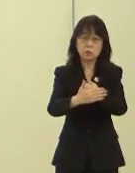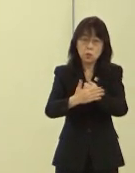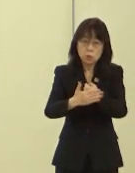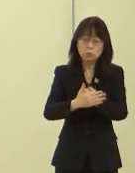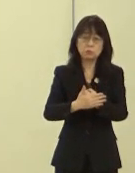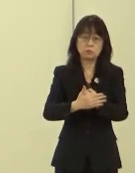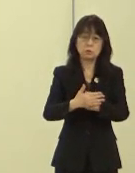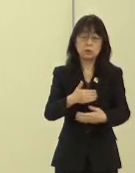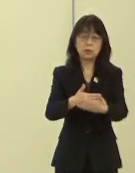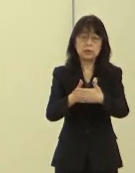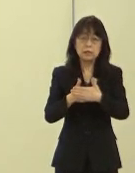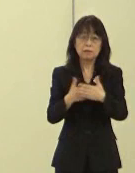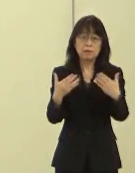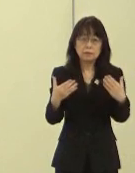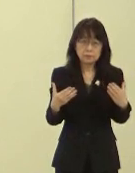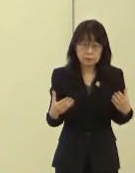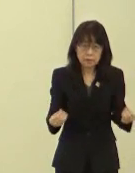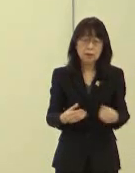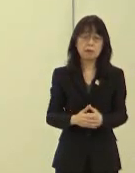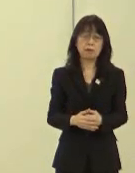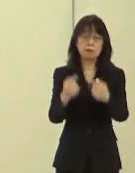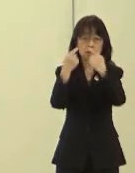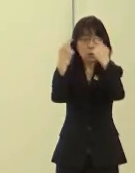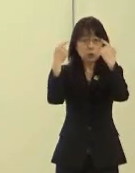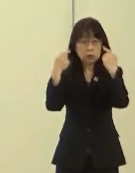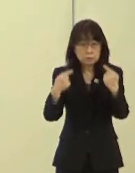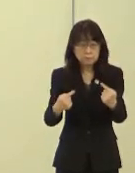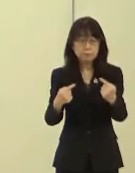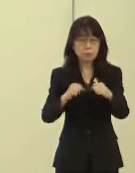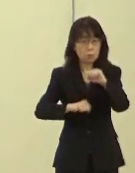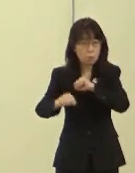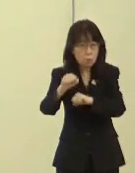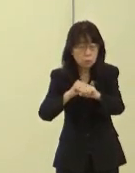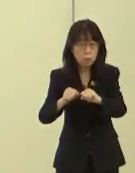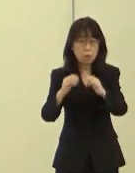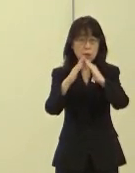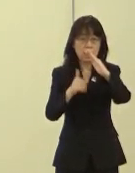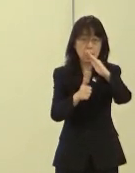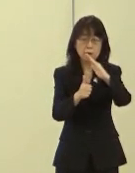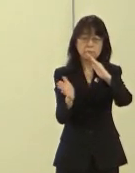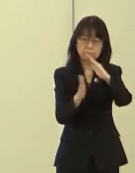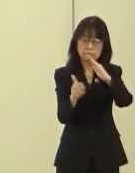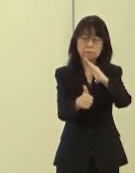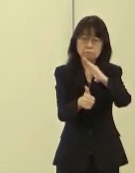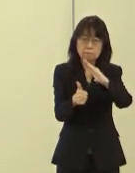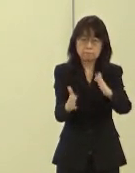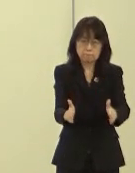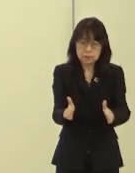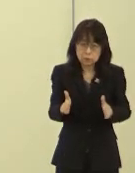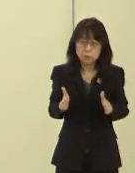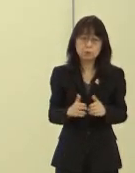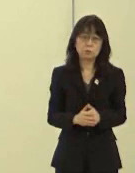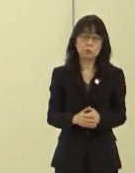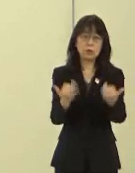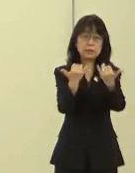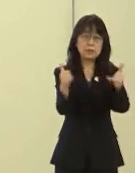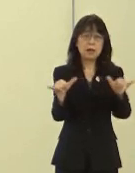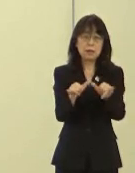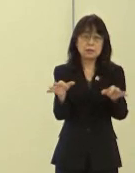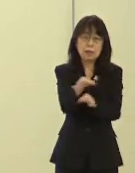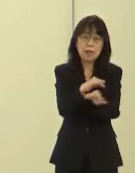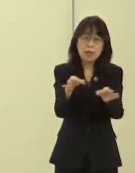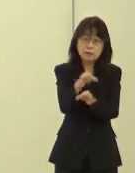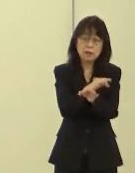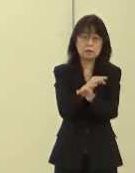いて、個人の行動外出自粛のみならず、社会経済全体に大き